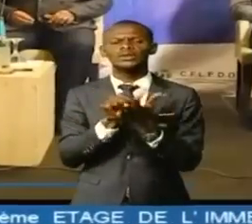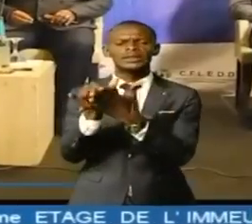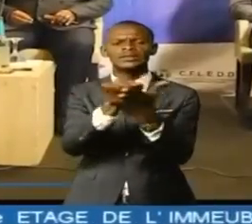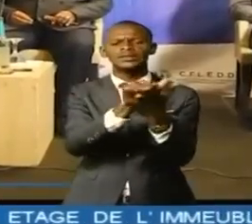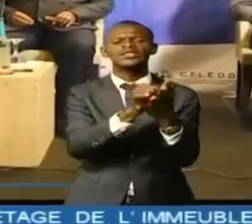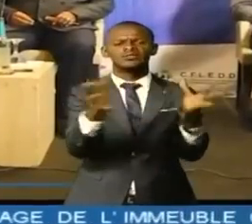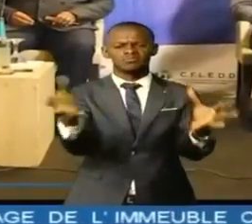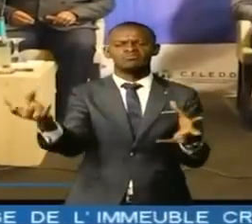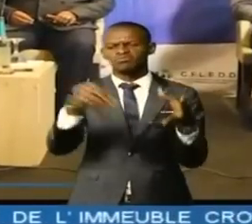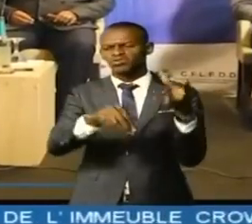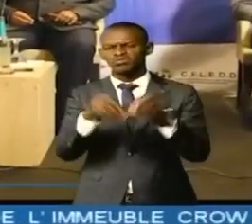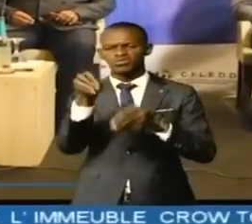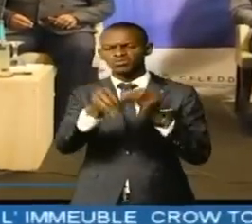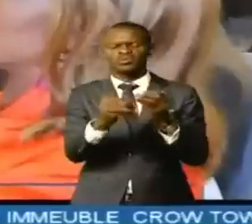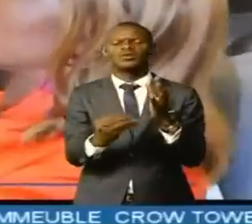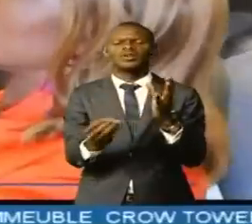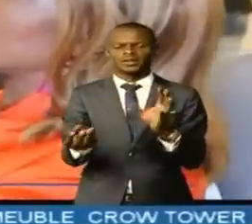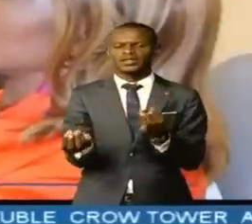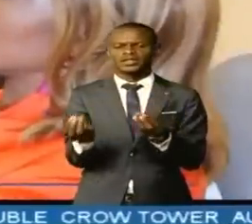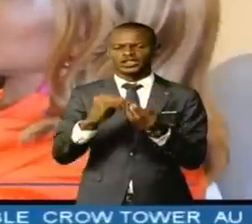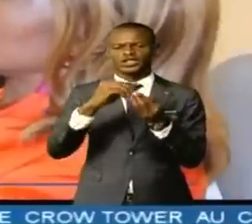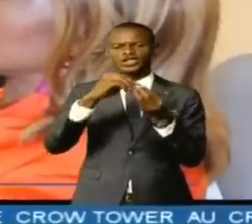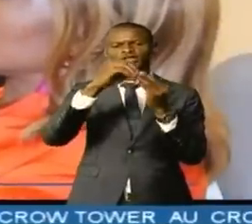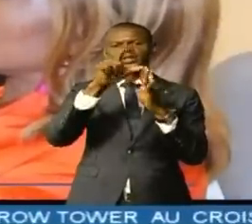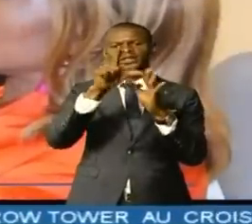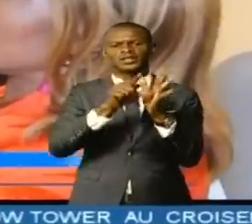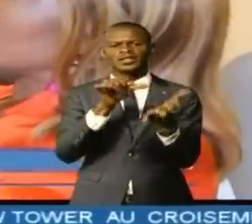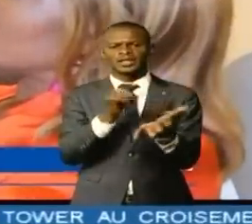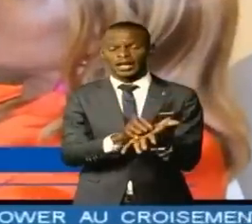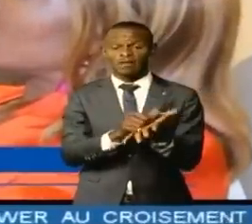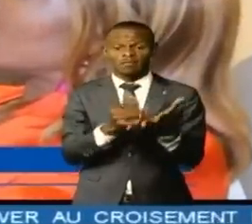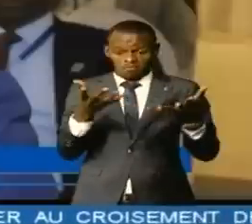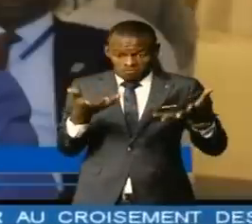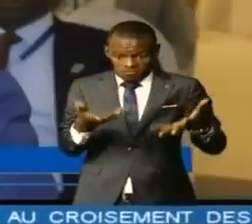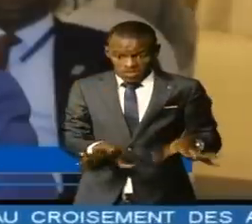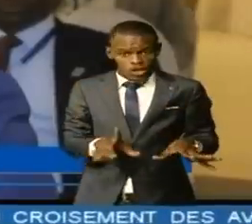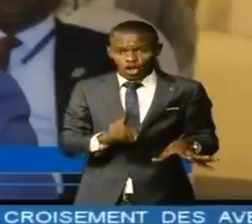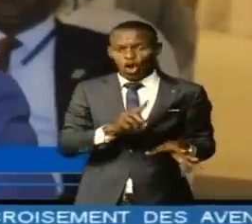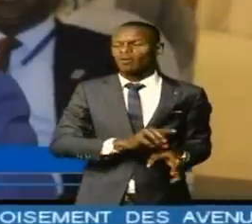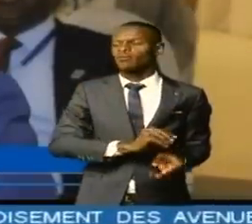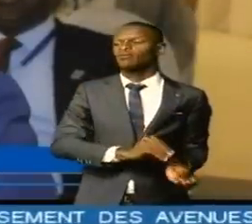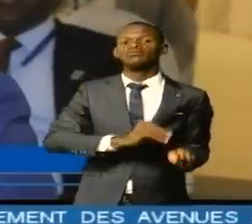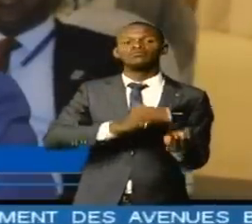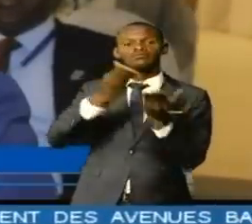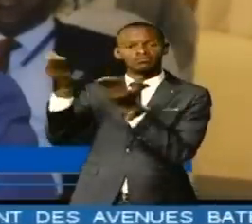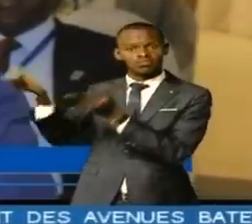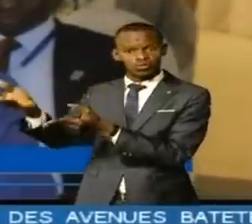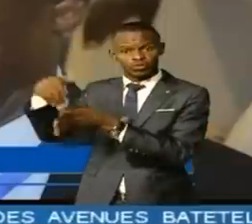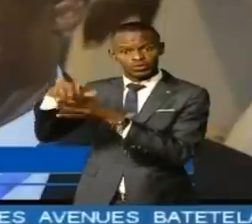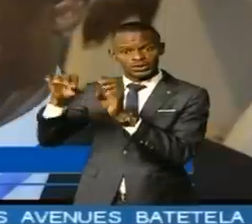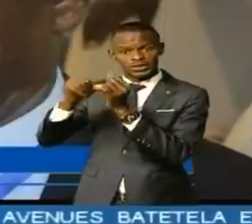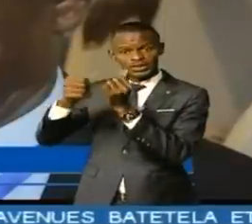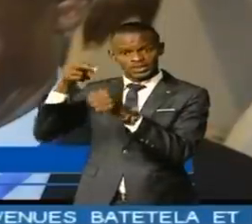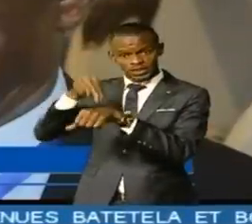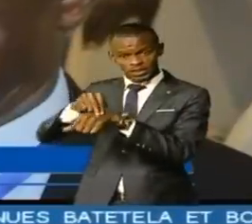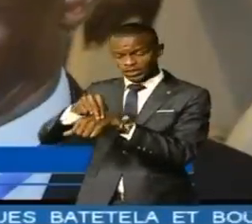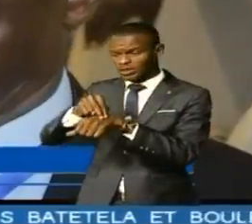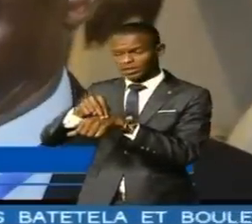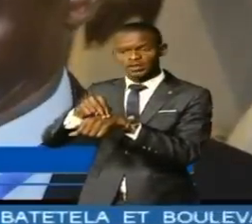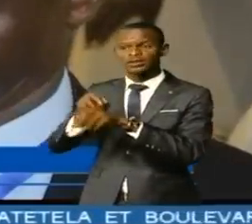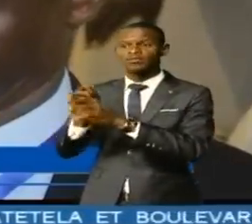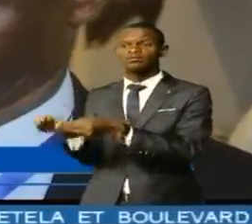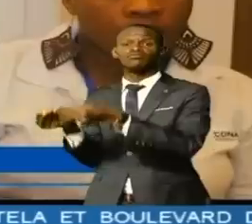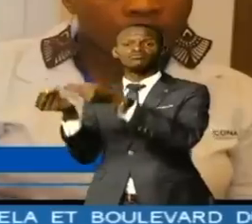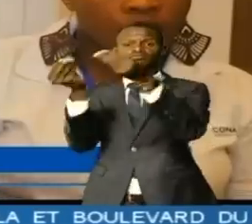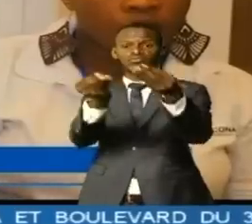chemin à parcourir. La cellule technique de la Commission nationale de la réforme foncière, le comité de pilotage et le conseil